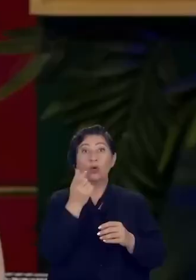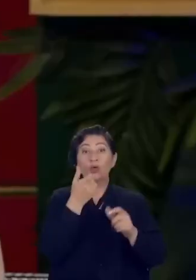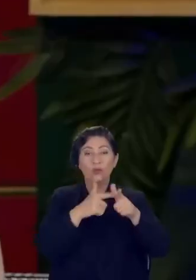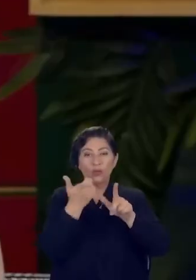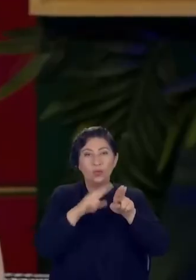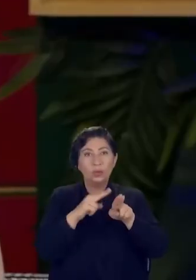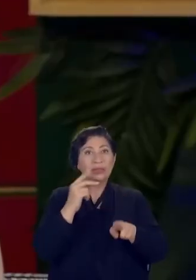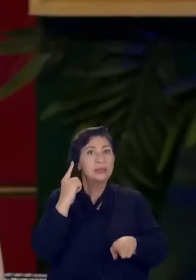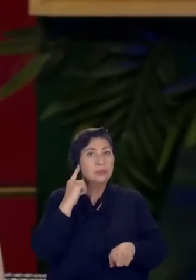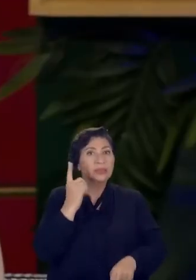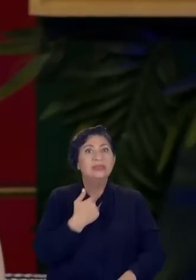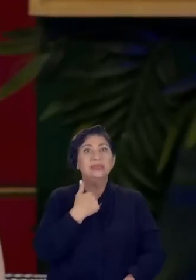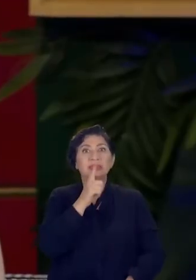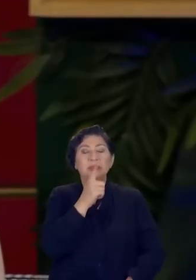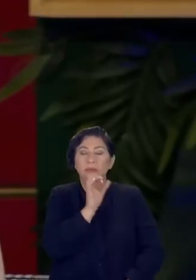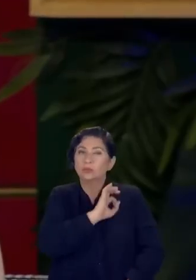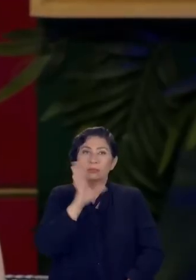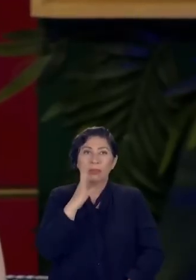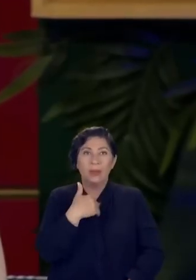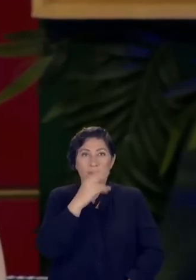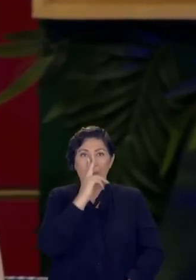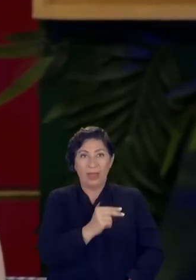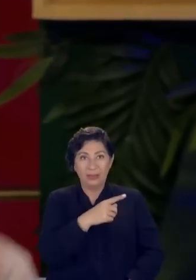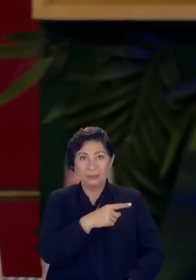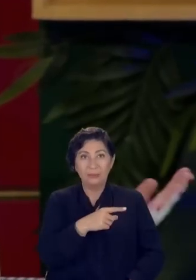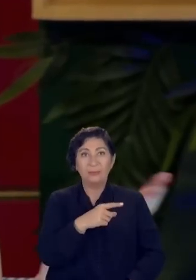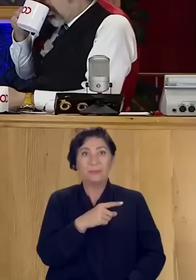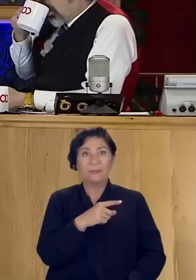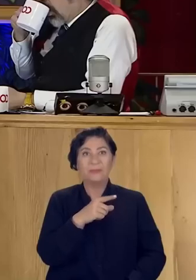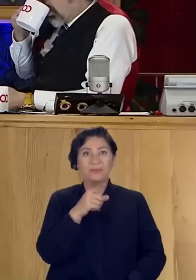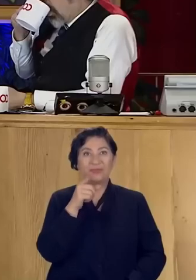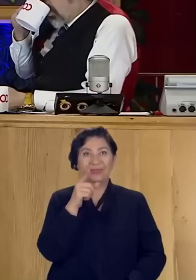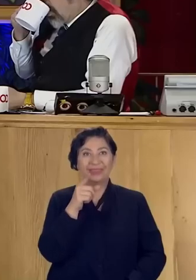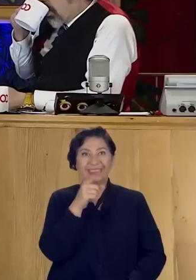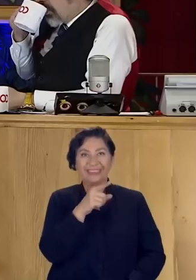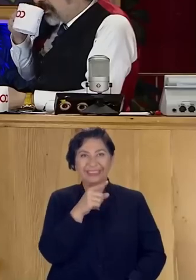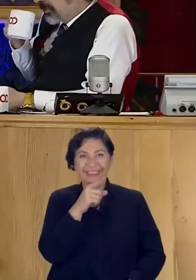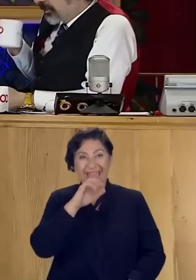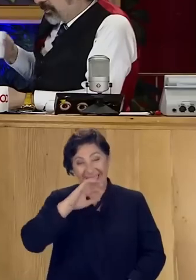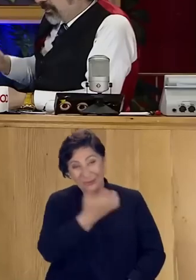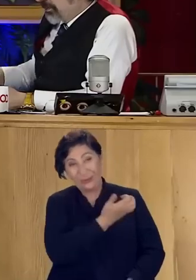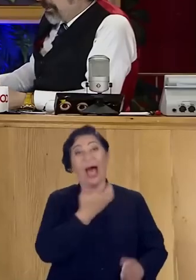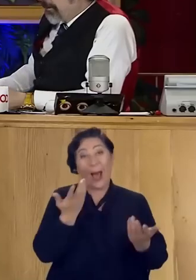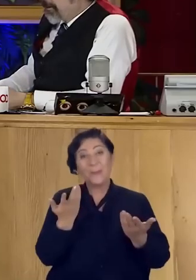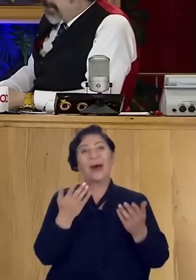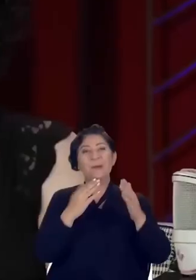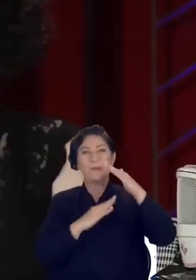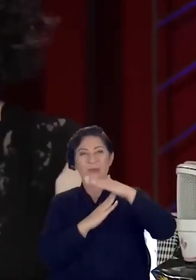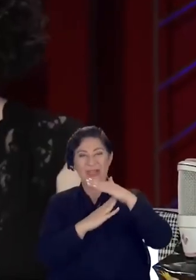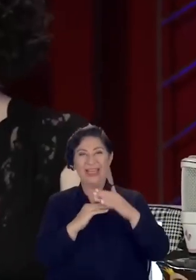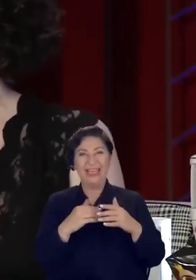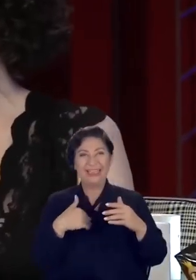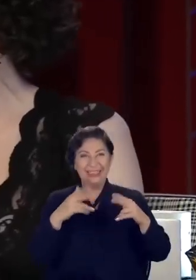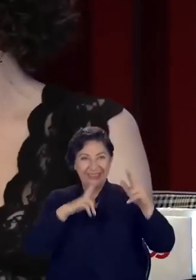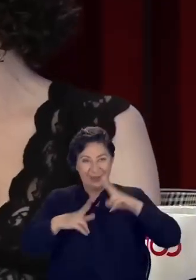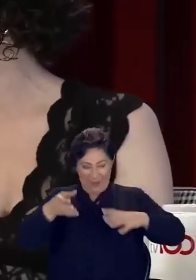dinlediğimde çok beğendim sesini. Çok şahane bir sesi var kendisinin. Siz eziyorsunuz ama ben şimdi ona bir mola verdim. Yok, ben içeceğim şeyi